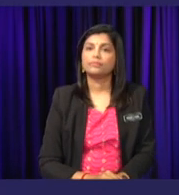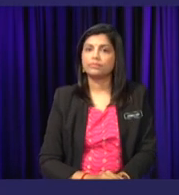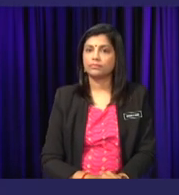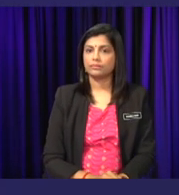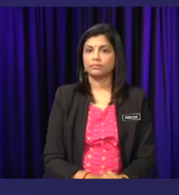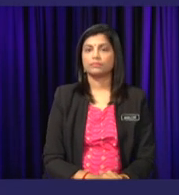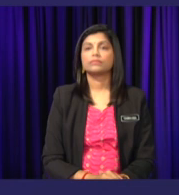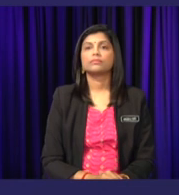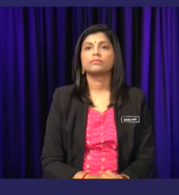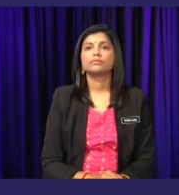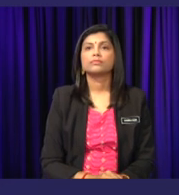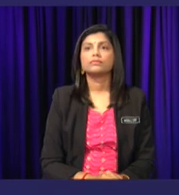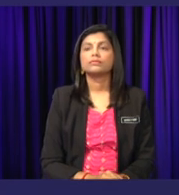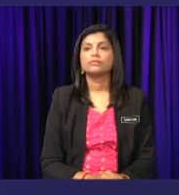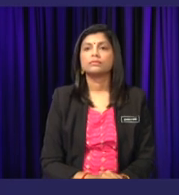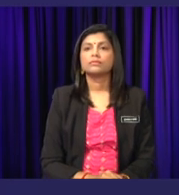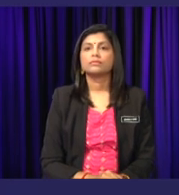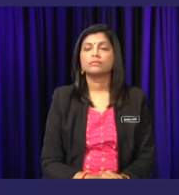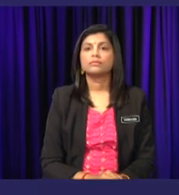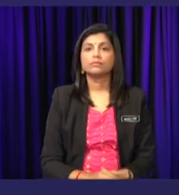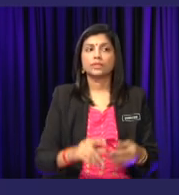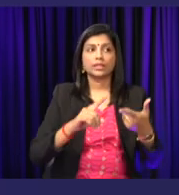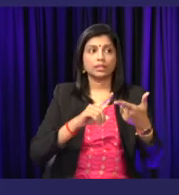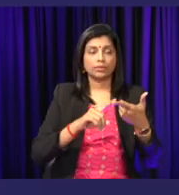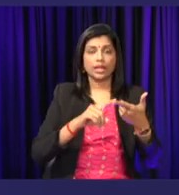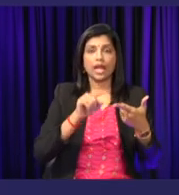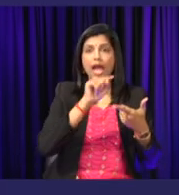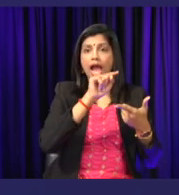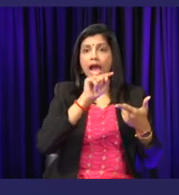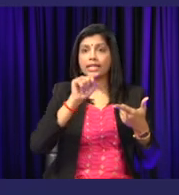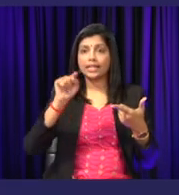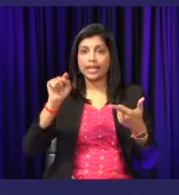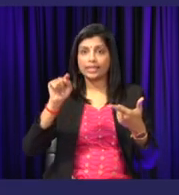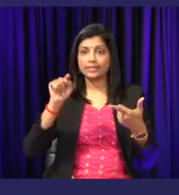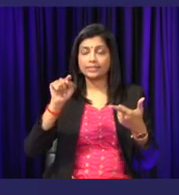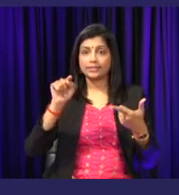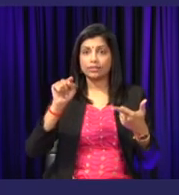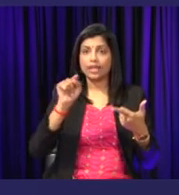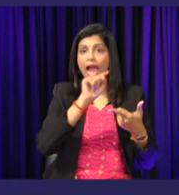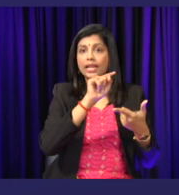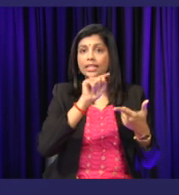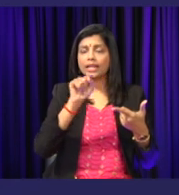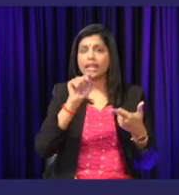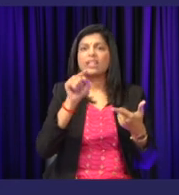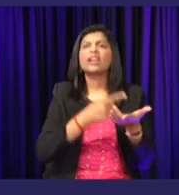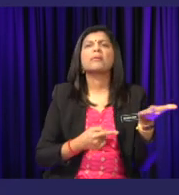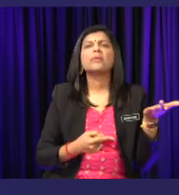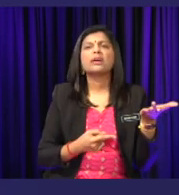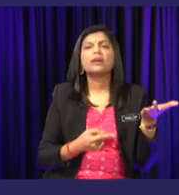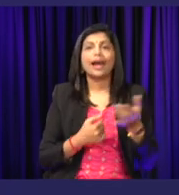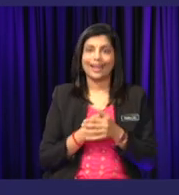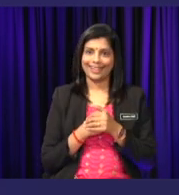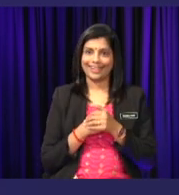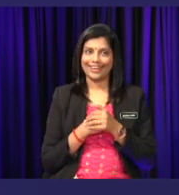mereka akan underline dengan i juga ya garisi ya garisi aku takrif yang